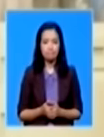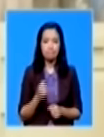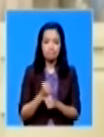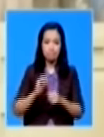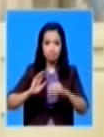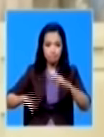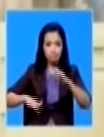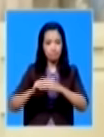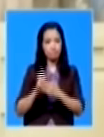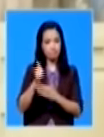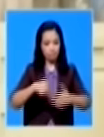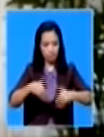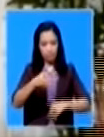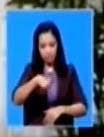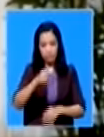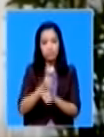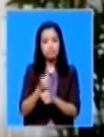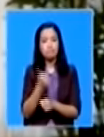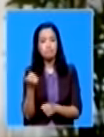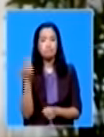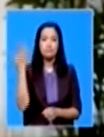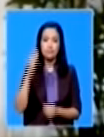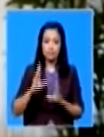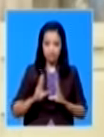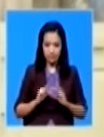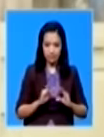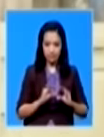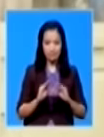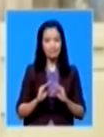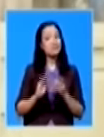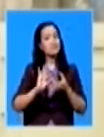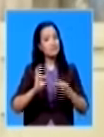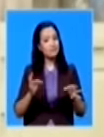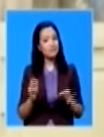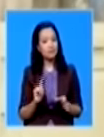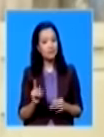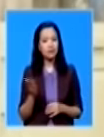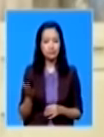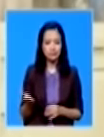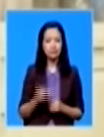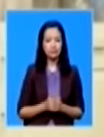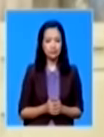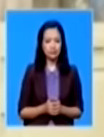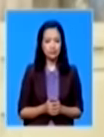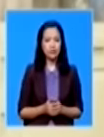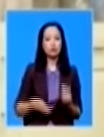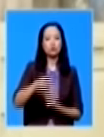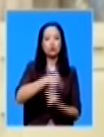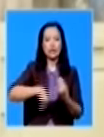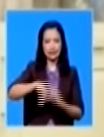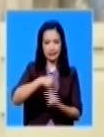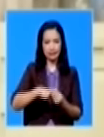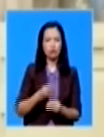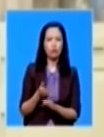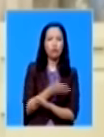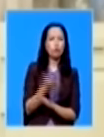ามันก็เป็นทุนให้กับประชาชนไปทำอย่างอื่นเมื่อวานนี่ประชุมเรื่อง ease of doing business นะคือที่ผ่านมาประเทศไท